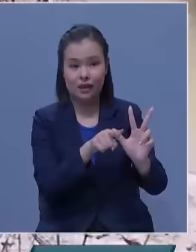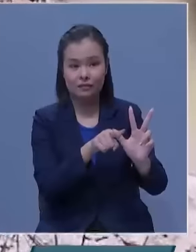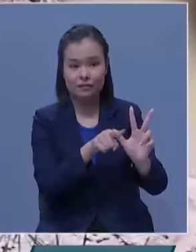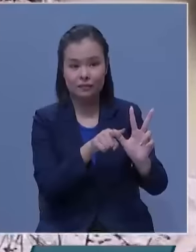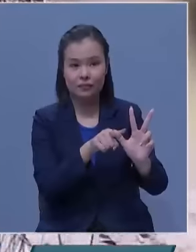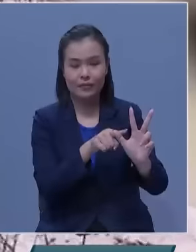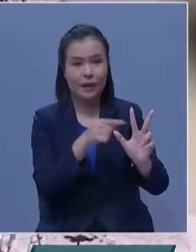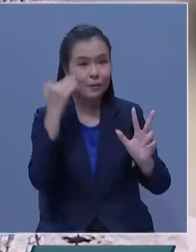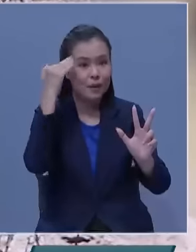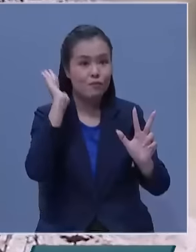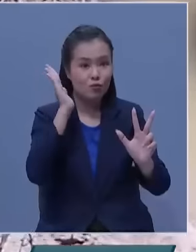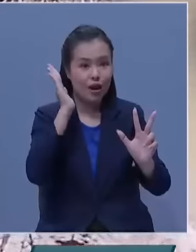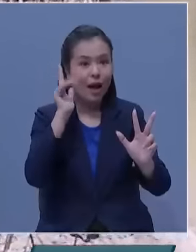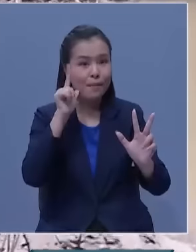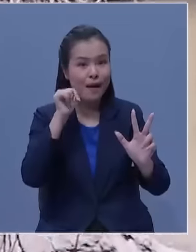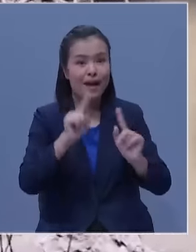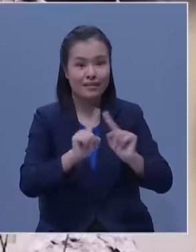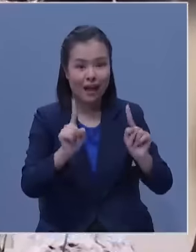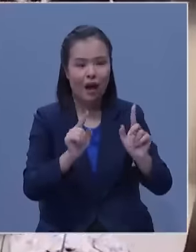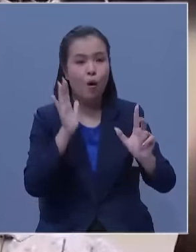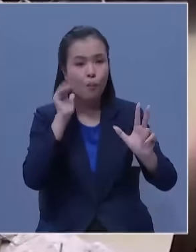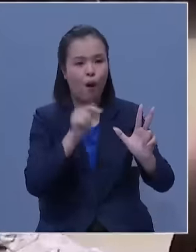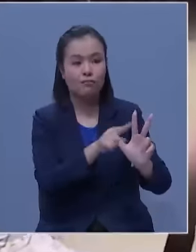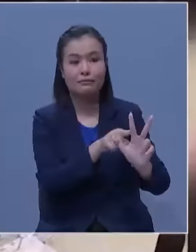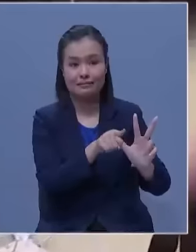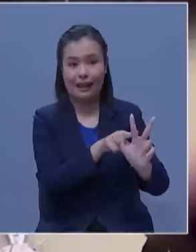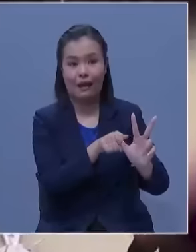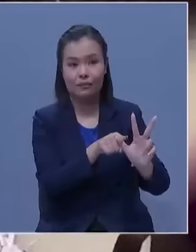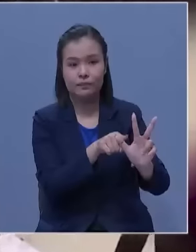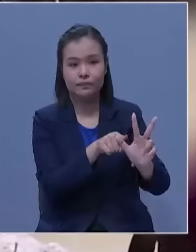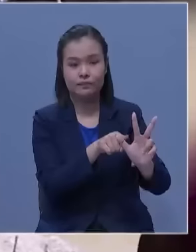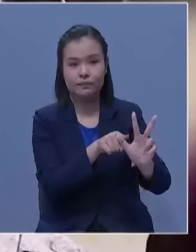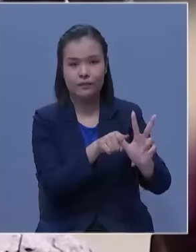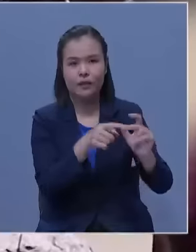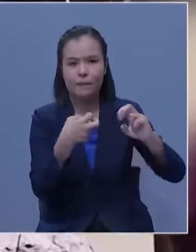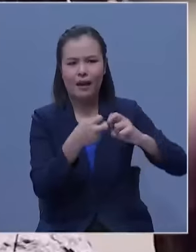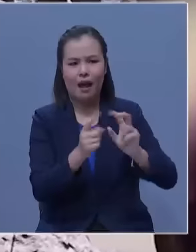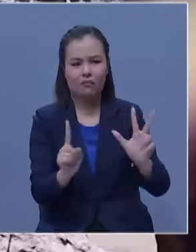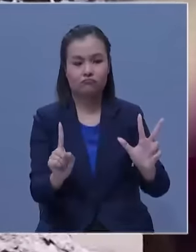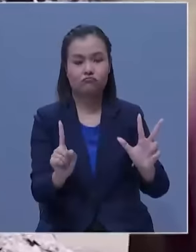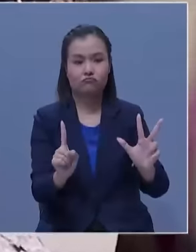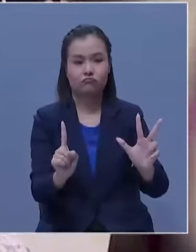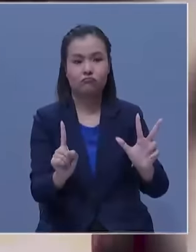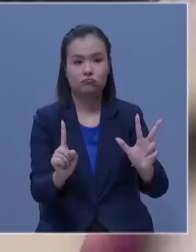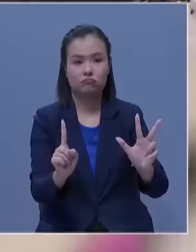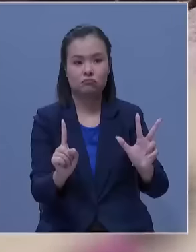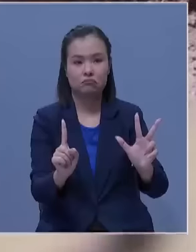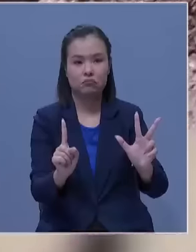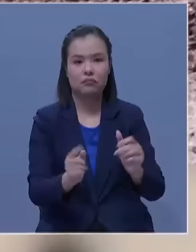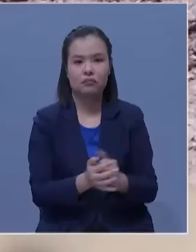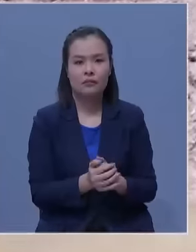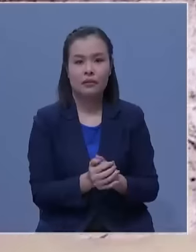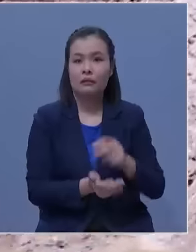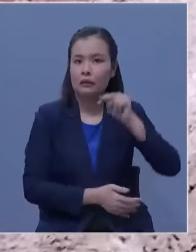มีพี่ชายแท้ๆพี่ต่างแม่แล้วก็พ่อคืออยู่ฝ่ายเดียวกันเริ่มมีปัญหากับคุณสุนทรโดยที่ไม่ยอมให้ต